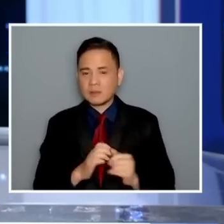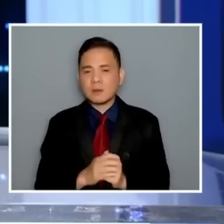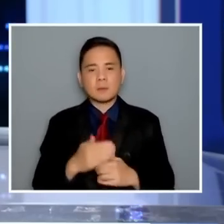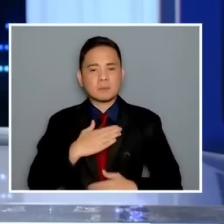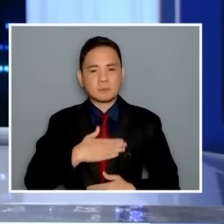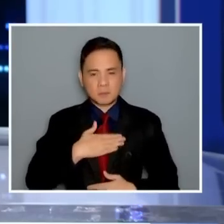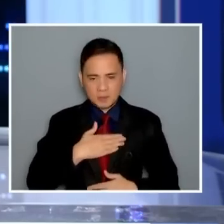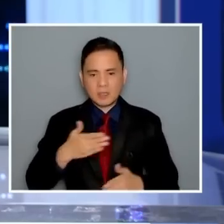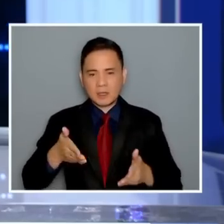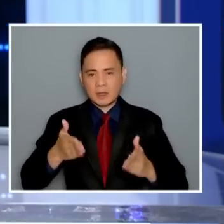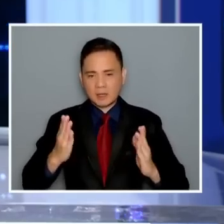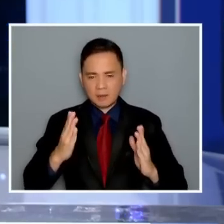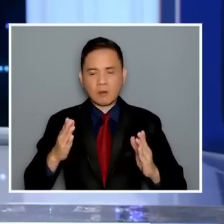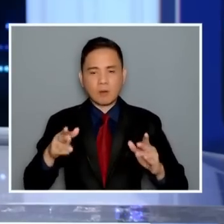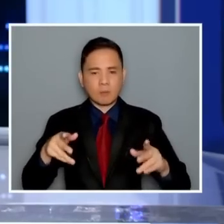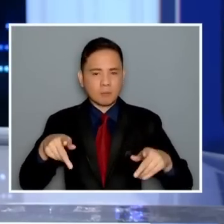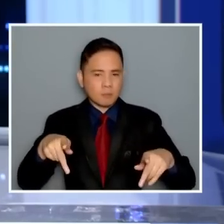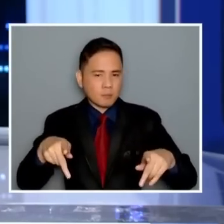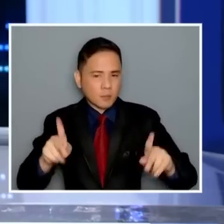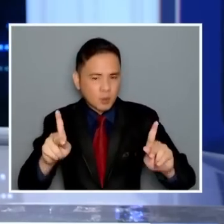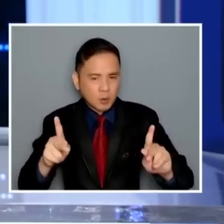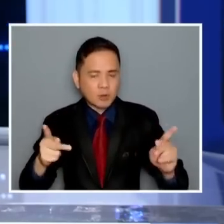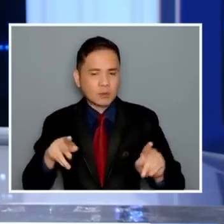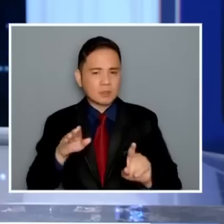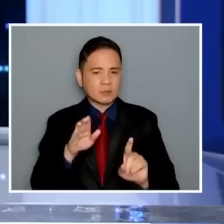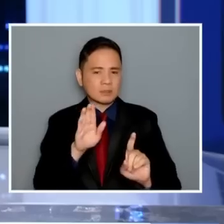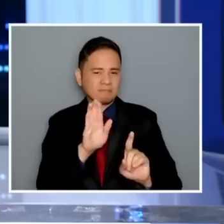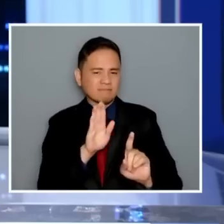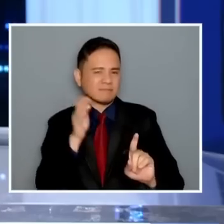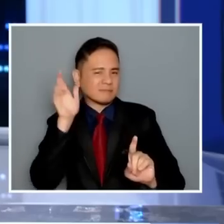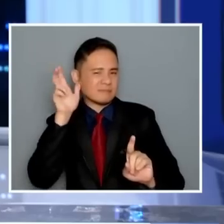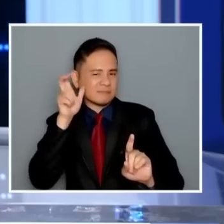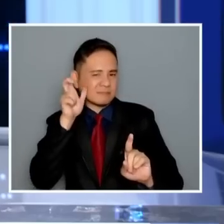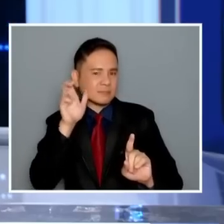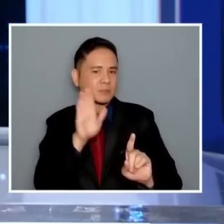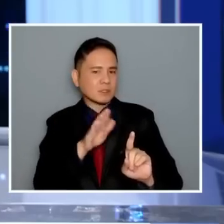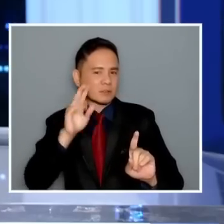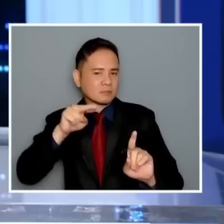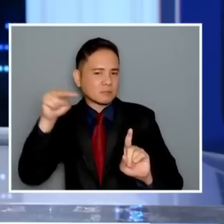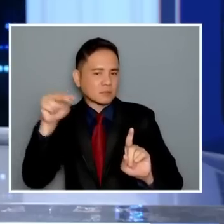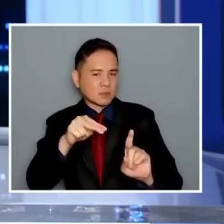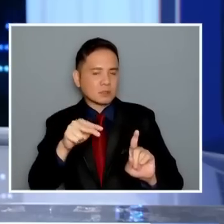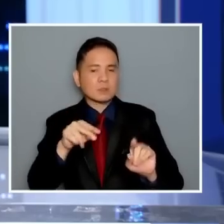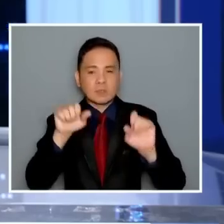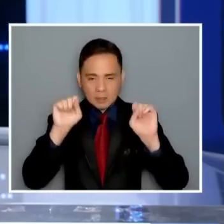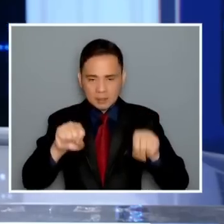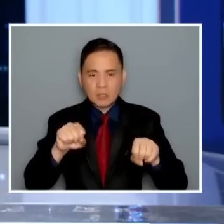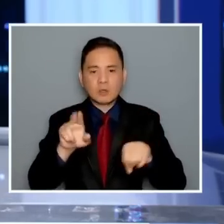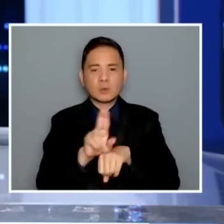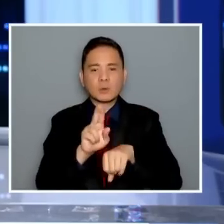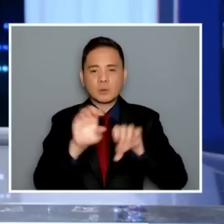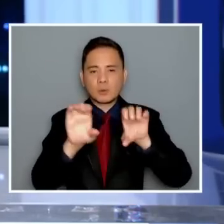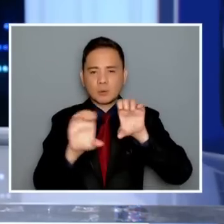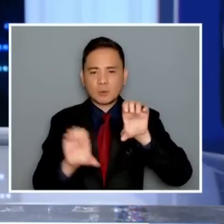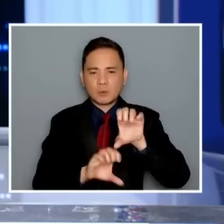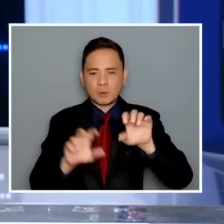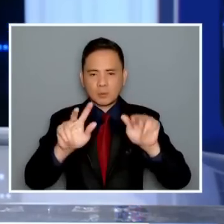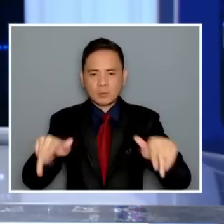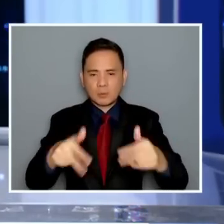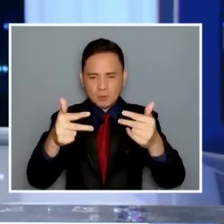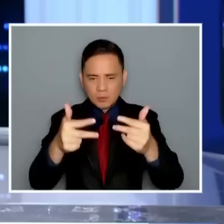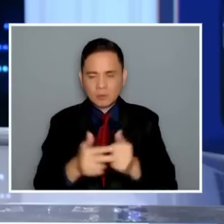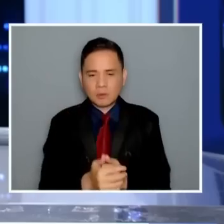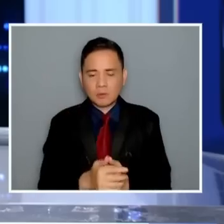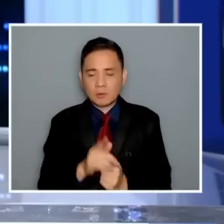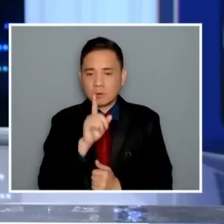ng pagkakataon na marinig ang kanyang panig kahit man lamang sa video conference. Mabigat din umano ang